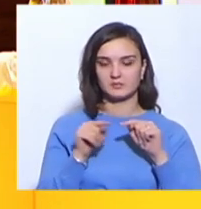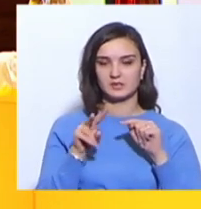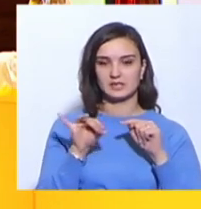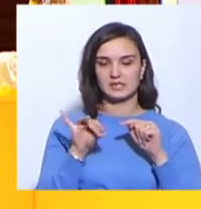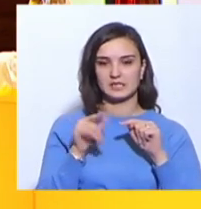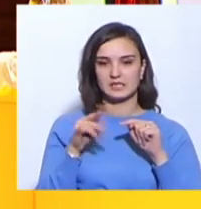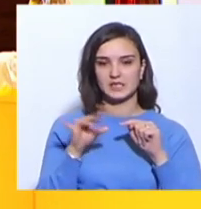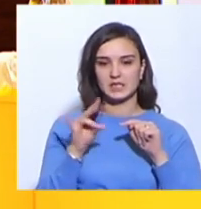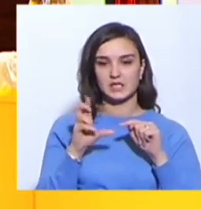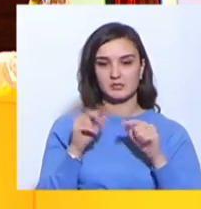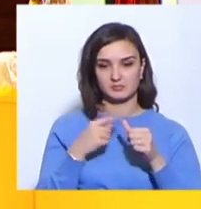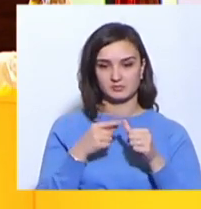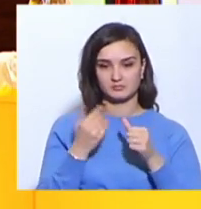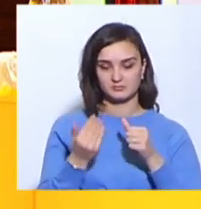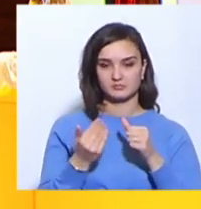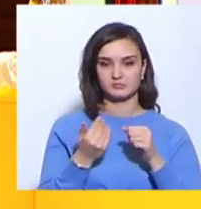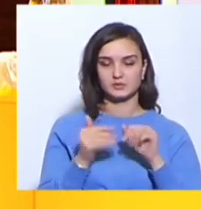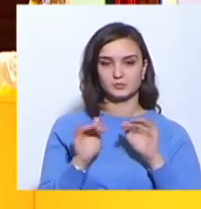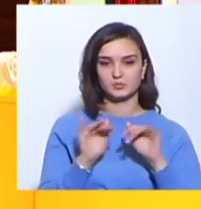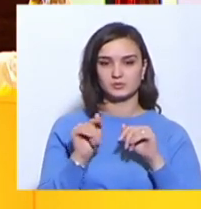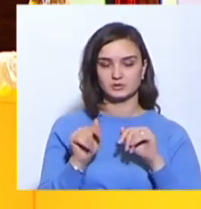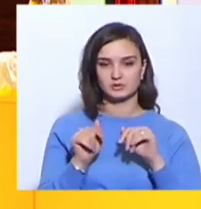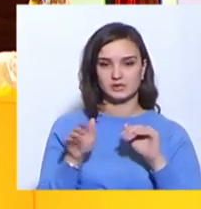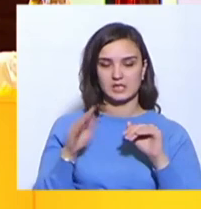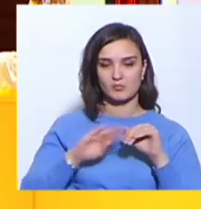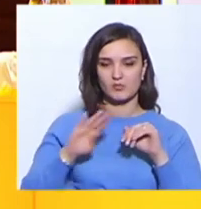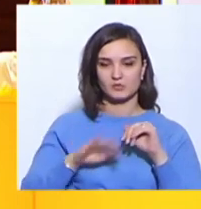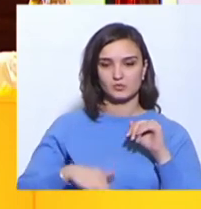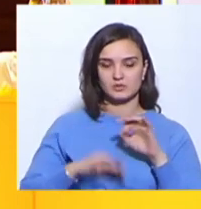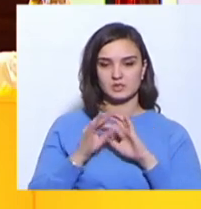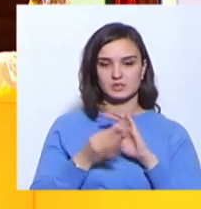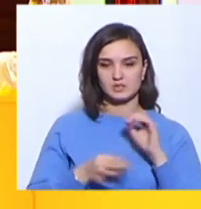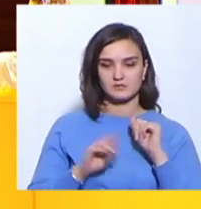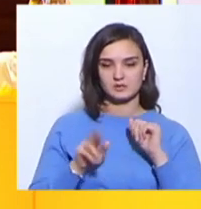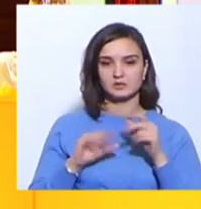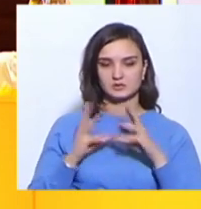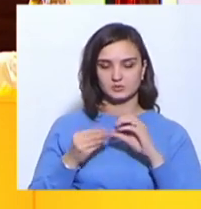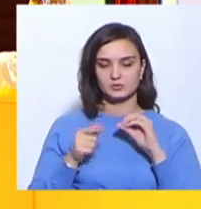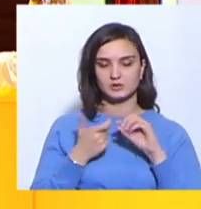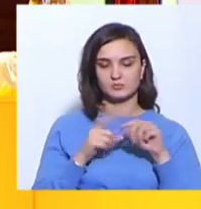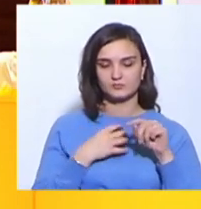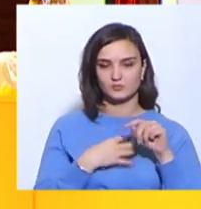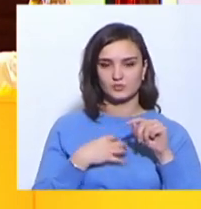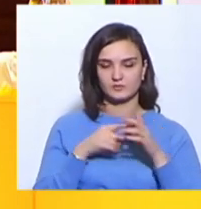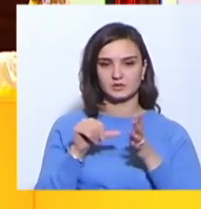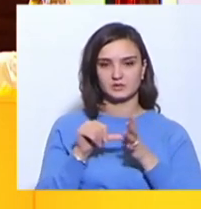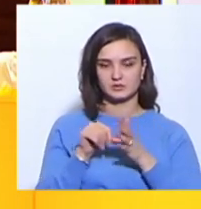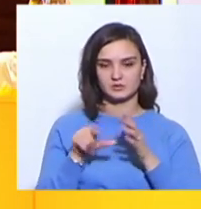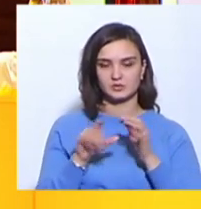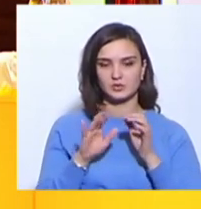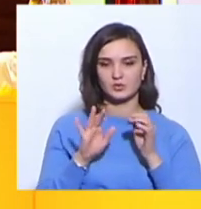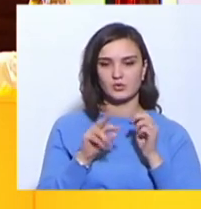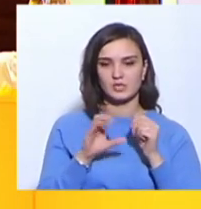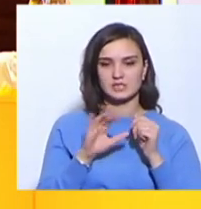ჰქვია და მისი ფუნქცია არის გამოხვეტოს ნაწლავი და სხვათა შორის ძალიან მნიშვნელოვან როლს ასრულებს ქოლესტერინის